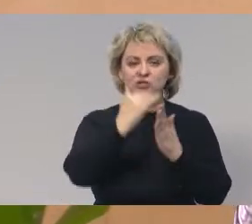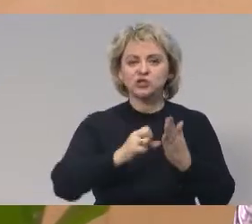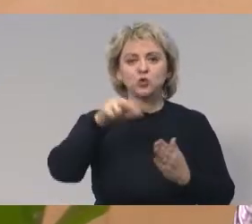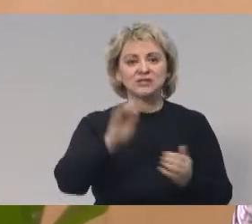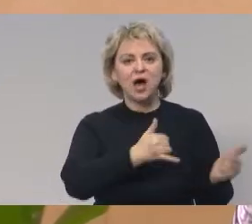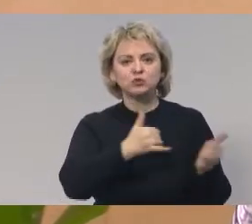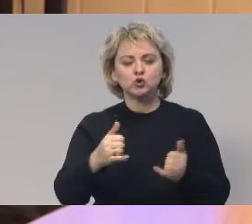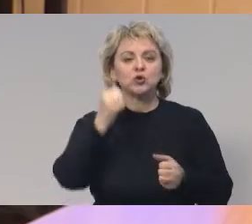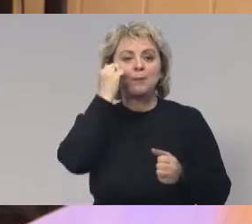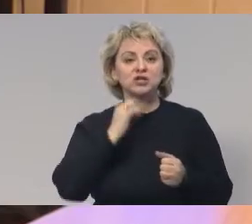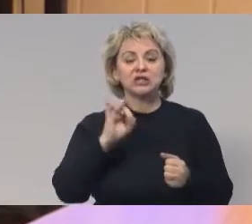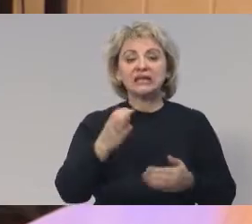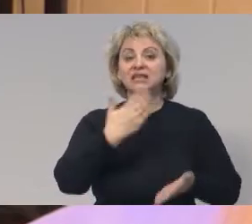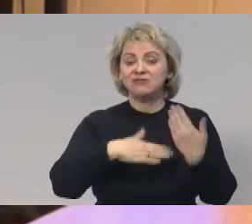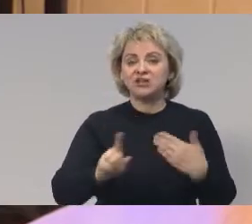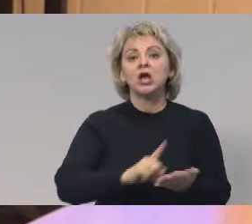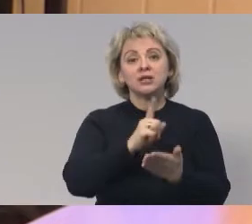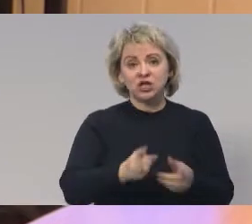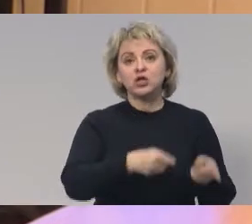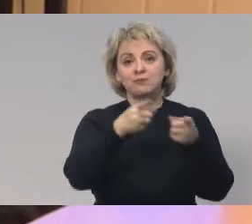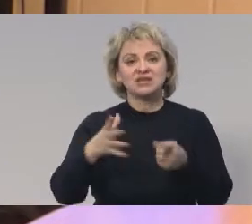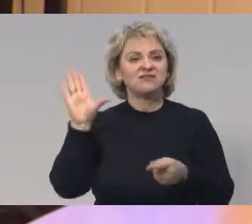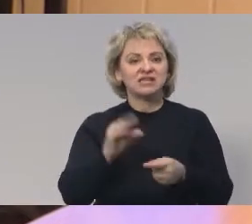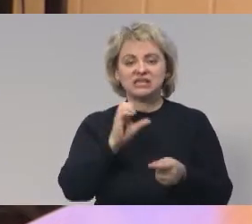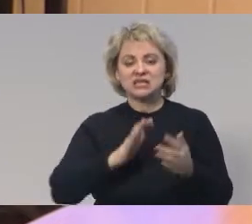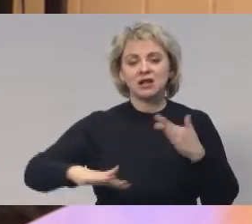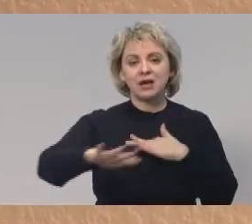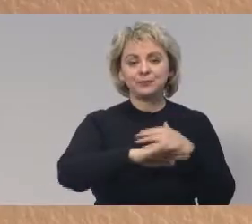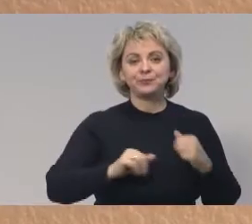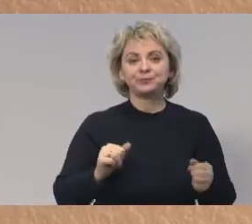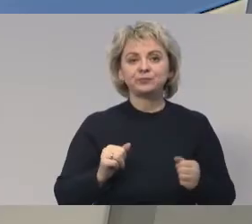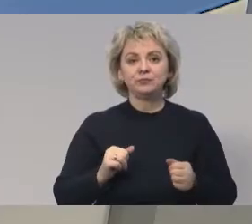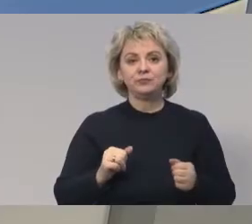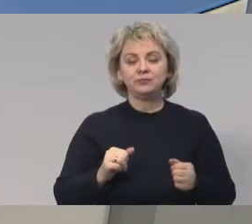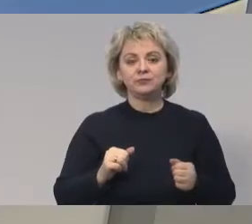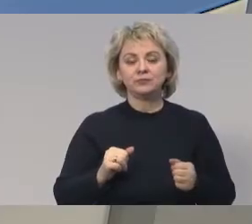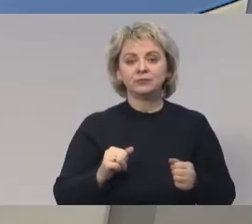систему соцобслуживания пожилых и инвалидов должна перейти вся страна.